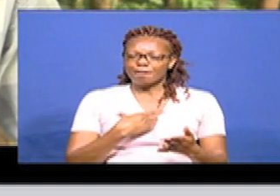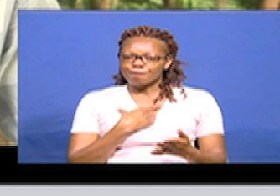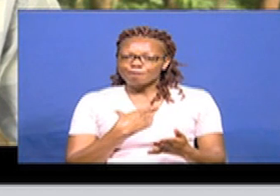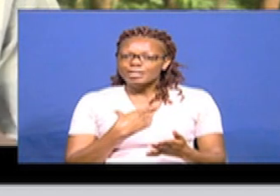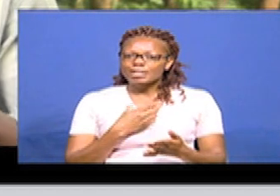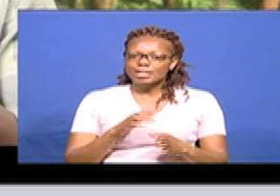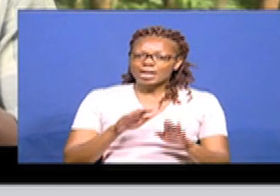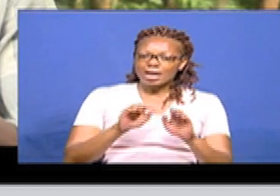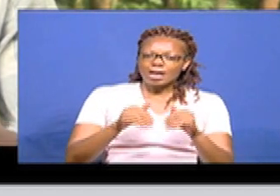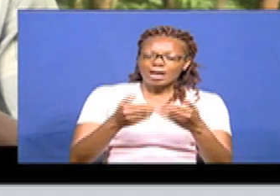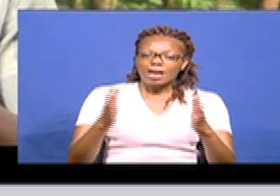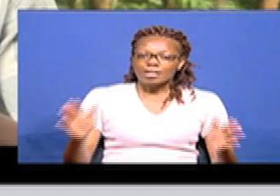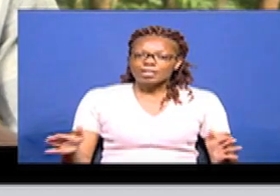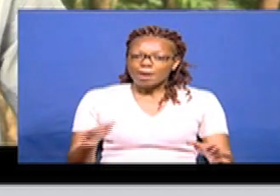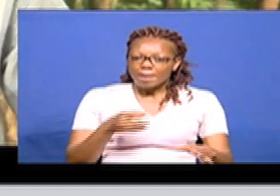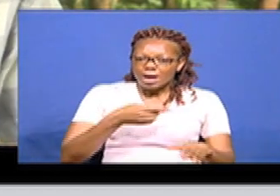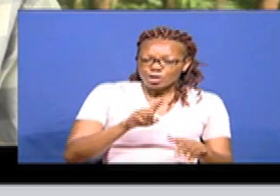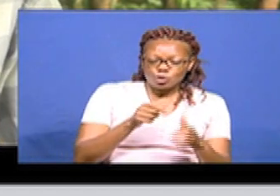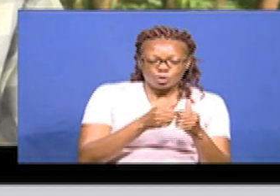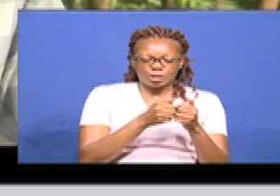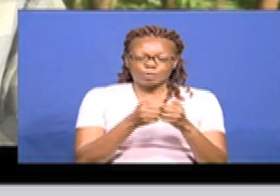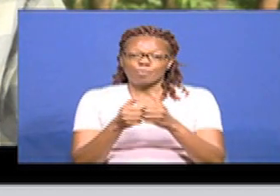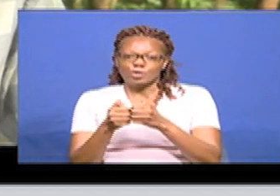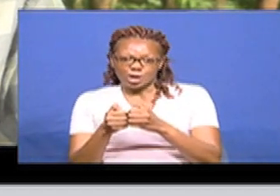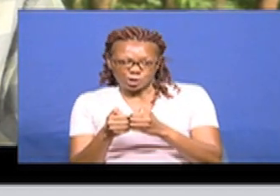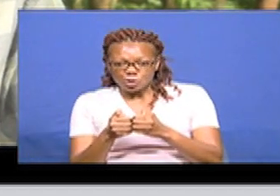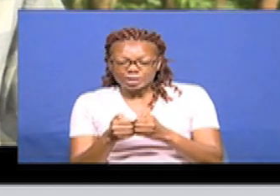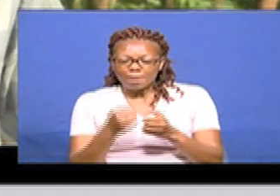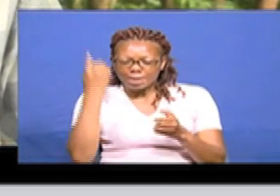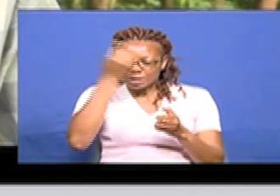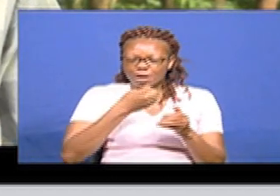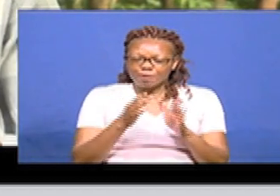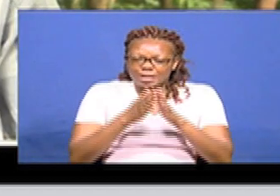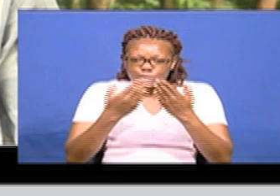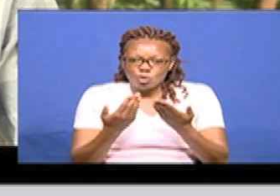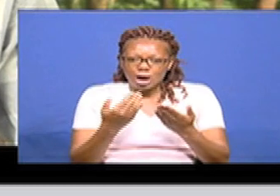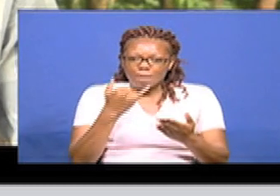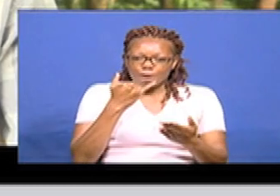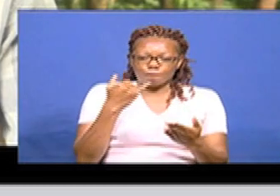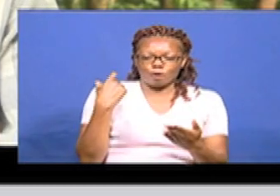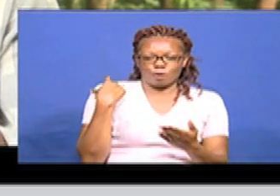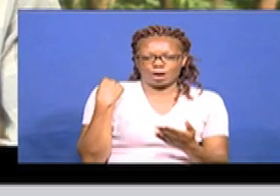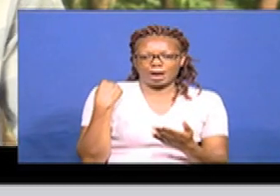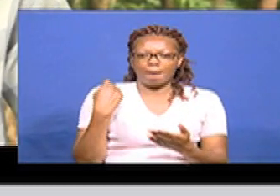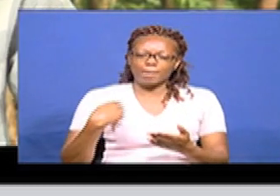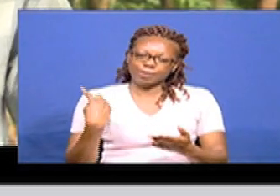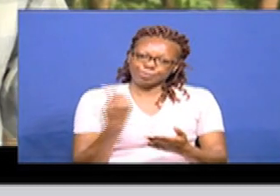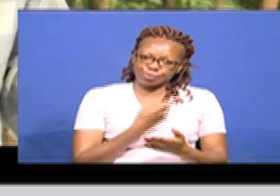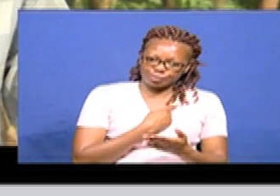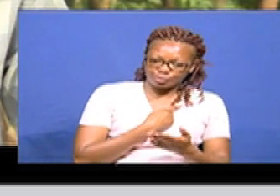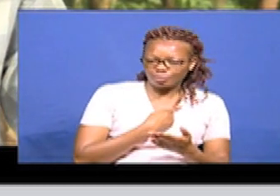usisite kutufuata katika mitandao yetu ya kijamii. Iwapo una swala lolote ama pengine ungependa tuzuru shamba